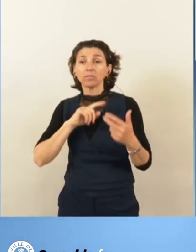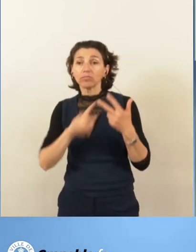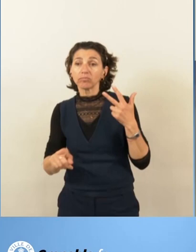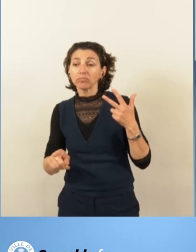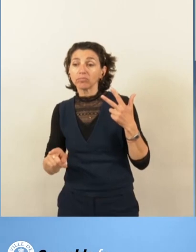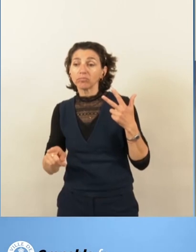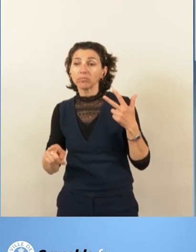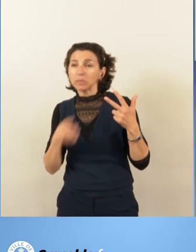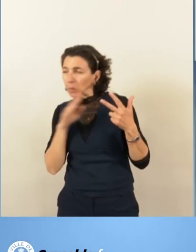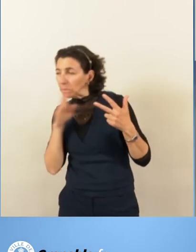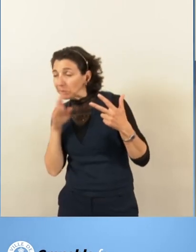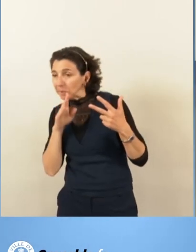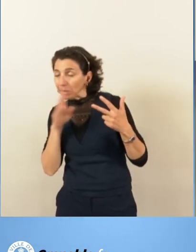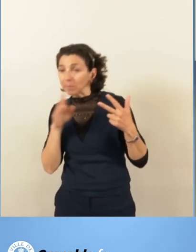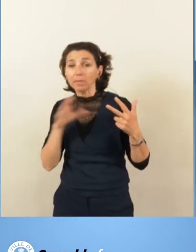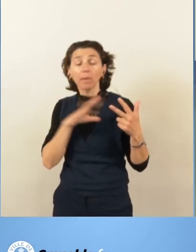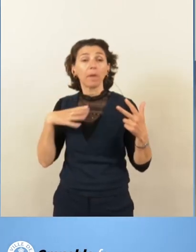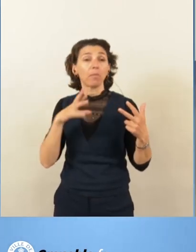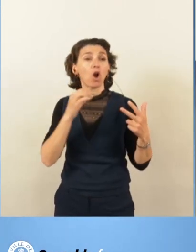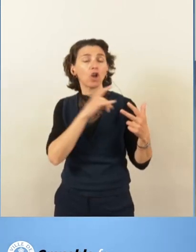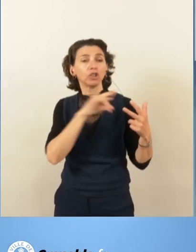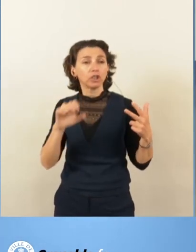madame roche NASA